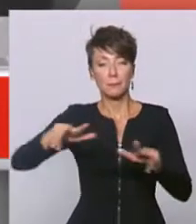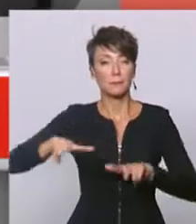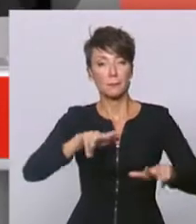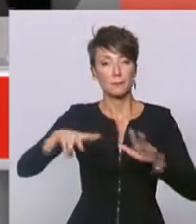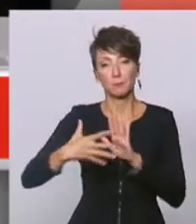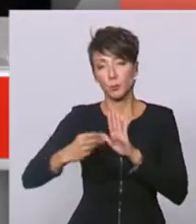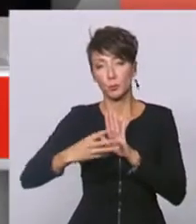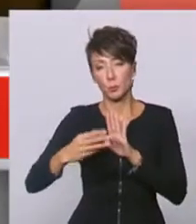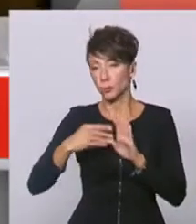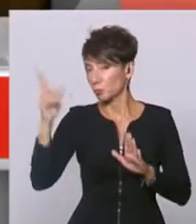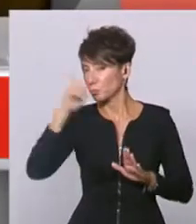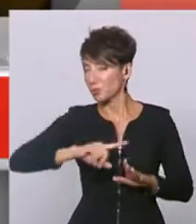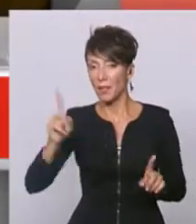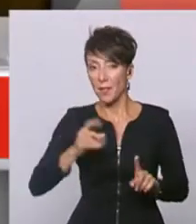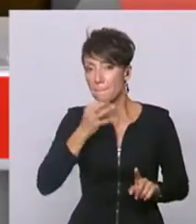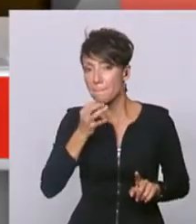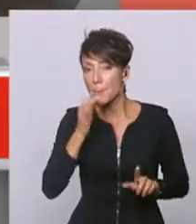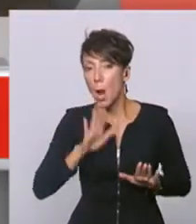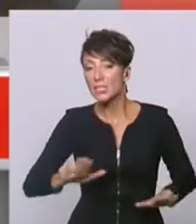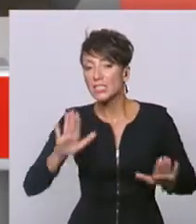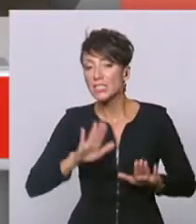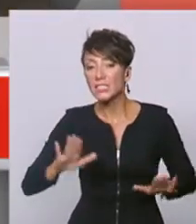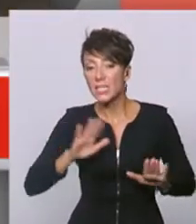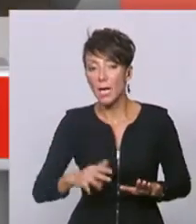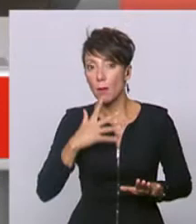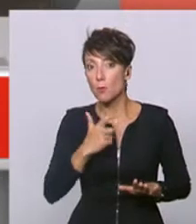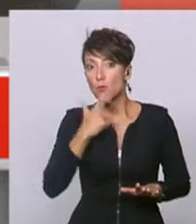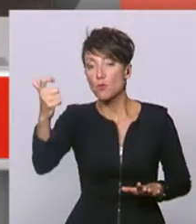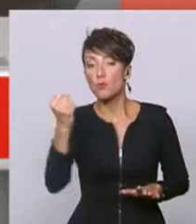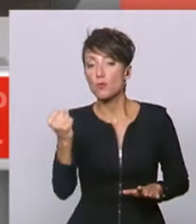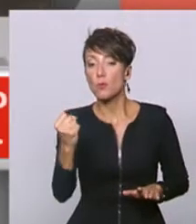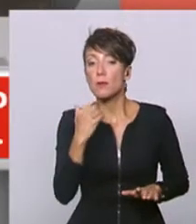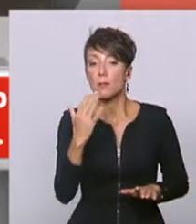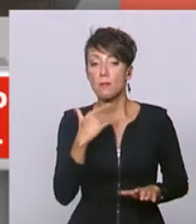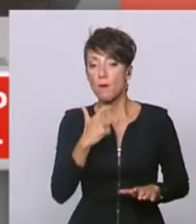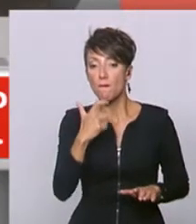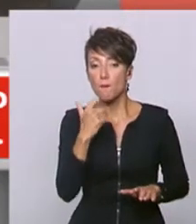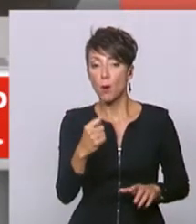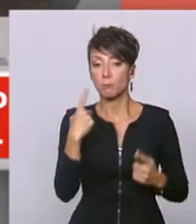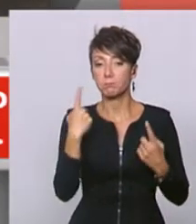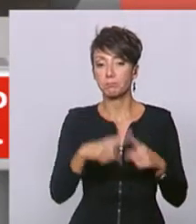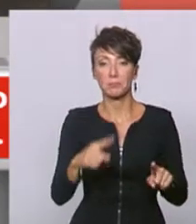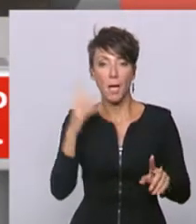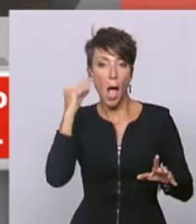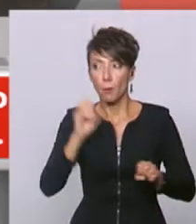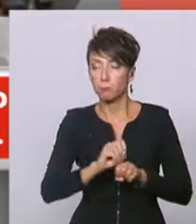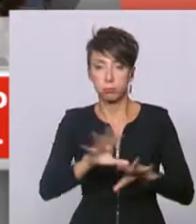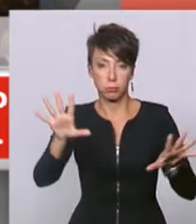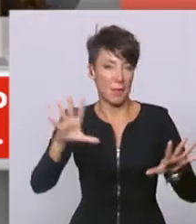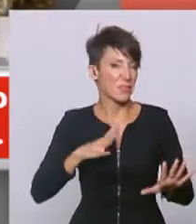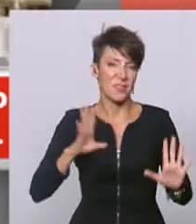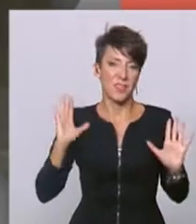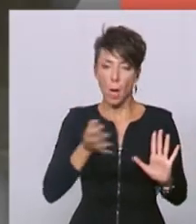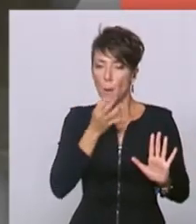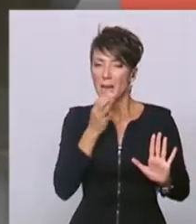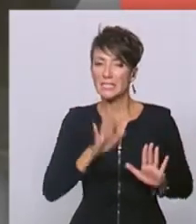και βεβαίως δεν είναι ψεύτικα, και μιλάω και σιγά, πολύ σιγά, γιατί δεν μπορώ να φωνάξω. Η φωνή μου έχει πολύ περίεργο μέταλλο και ακούγεται